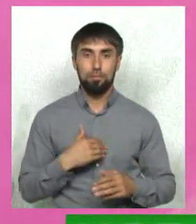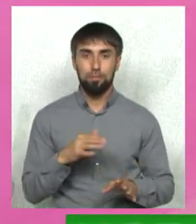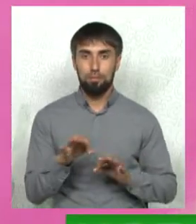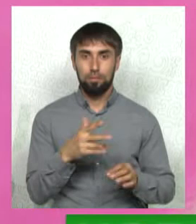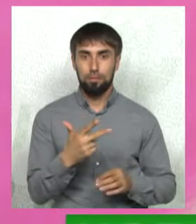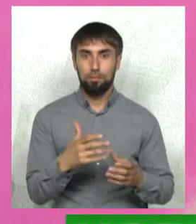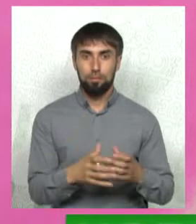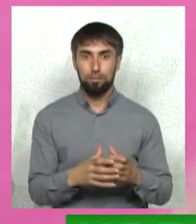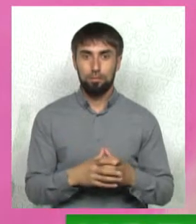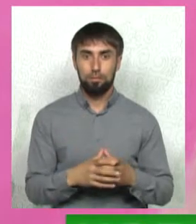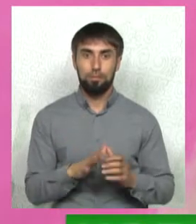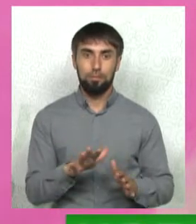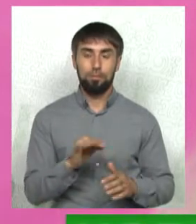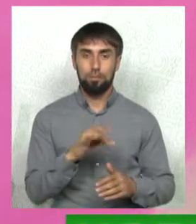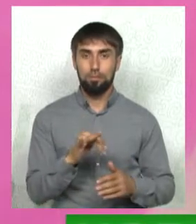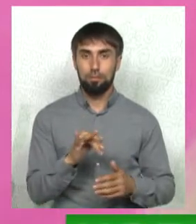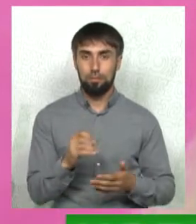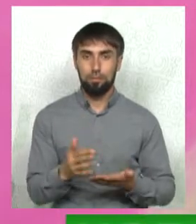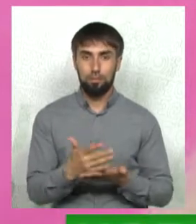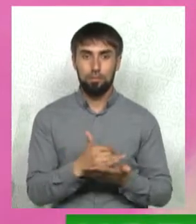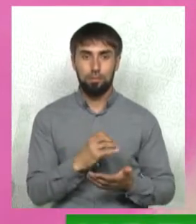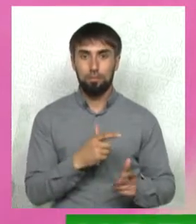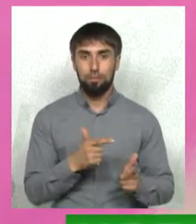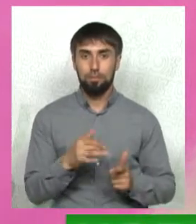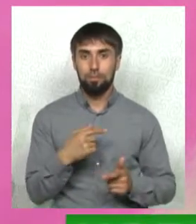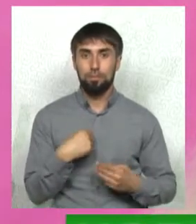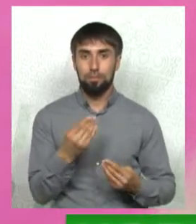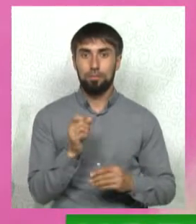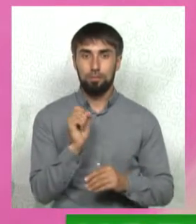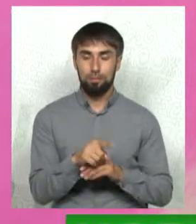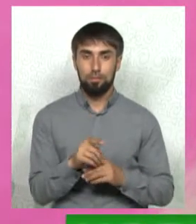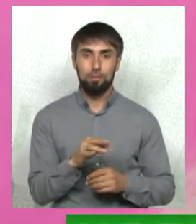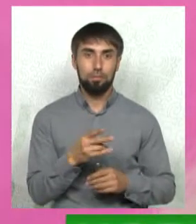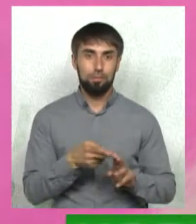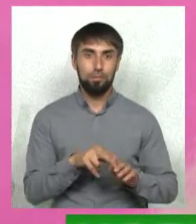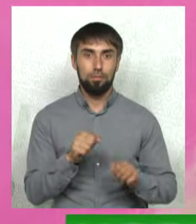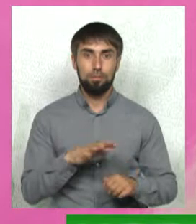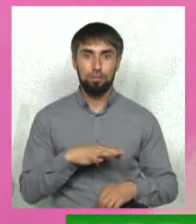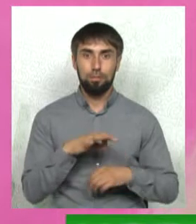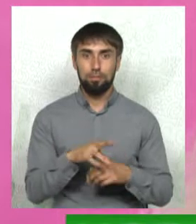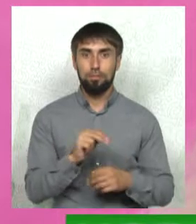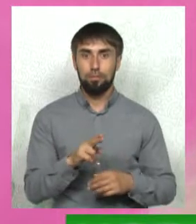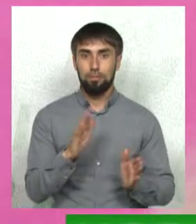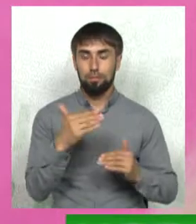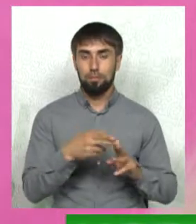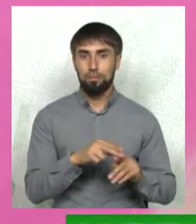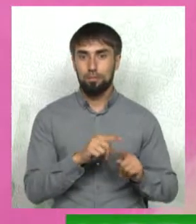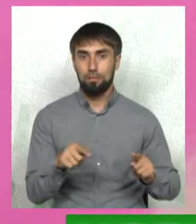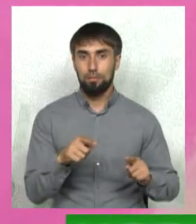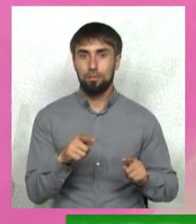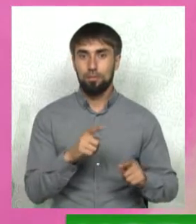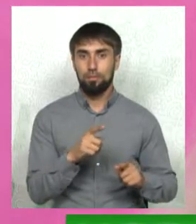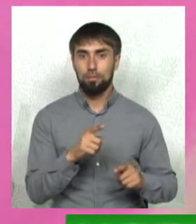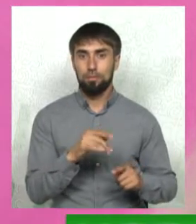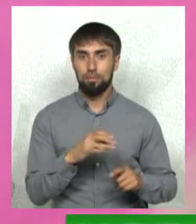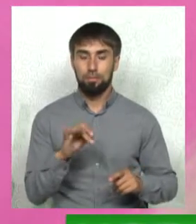три команды. То есть они уже собрались, все. Я даю им задание. Это может проходить как в рамках определенного здания, так и,